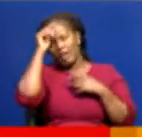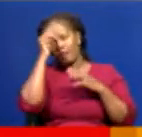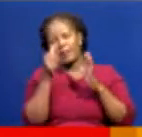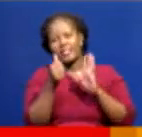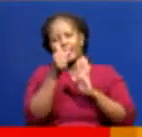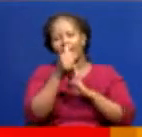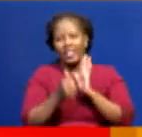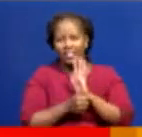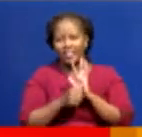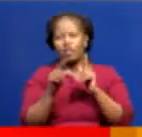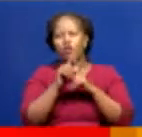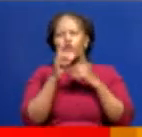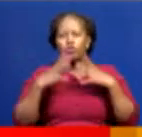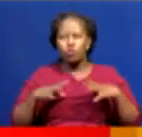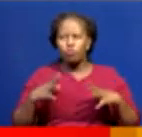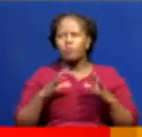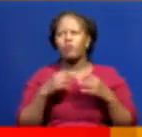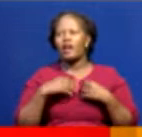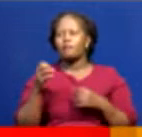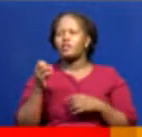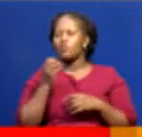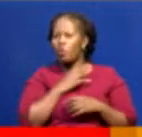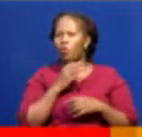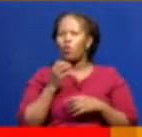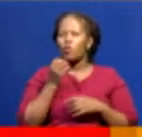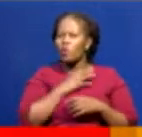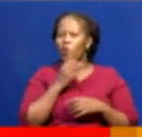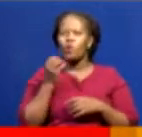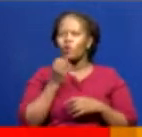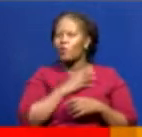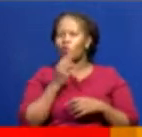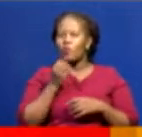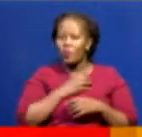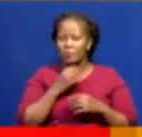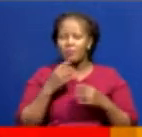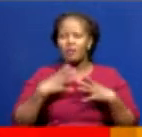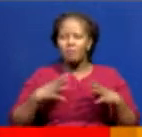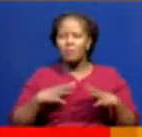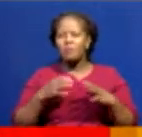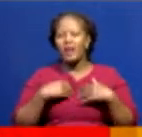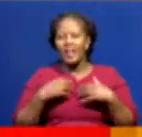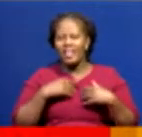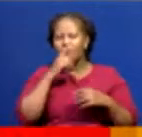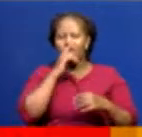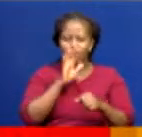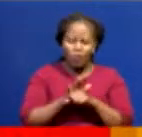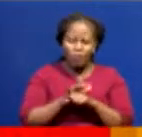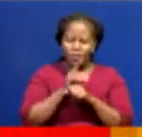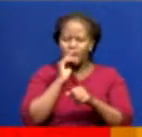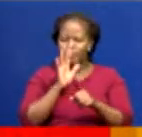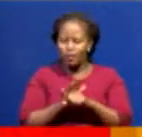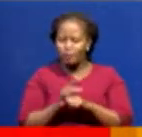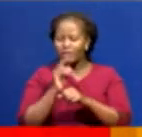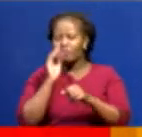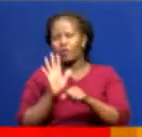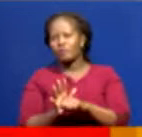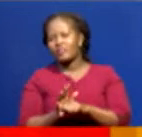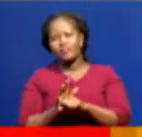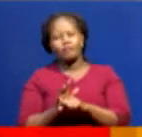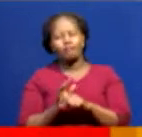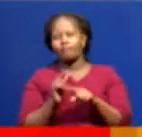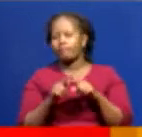Wakenya wamekuwa nalalamika, wanasema ya kwamba muda unazidi kuyoyoma, waliahidiwa ila muda ambao ulikuwa umewekwa umepita.